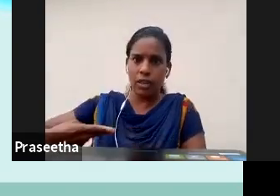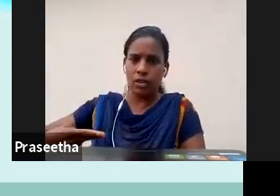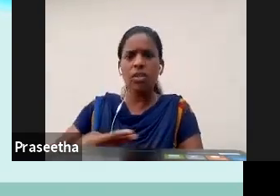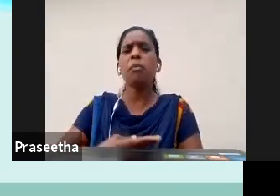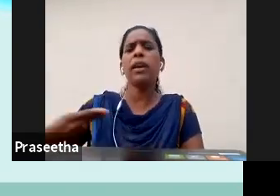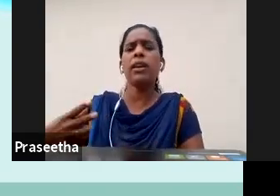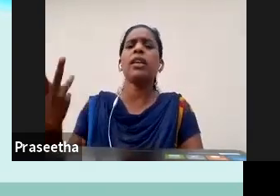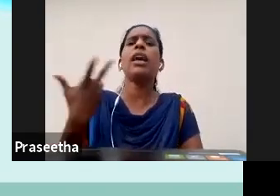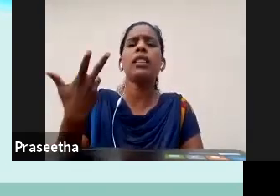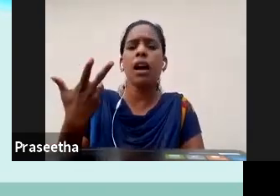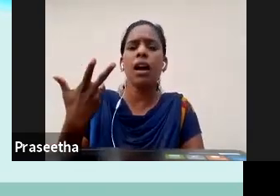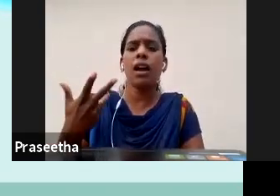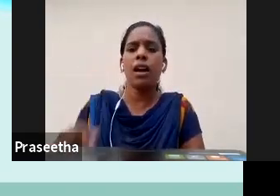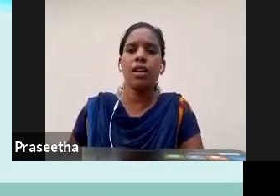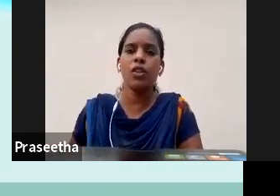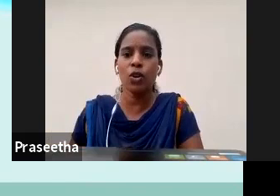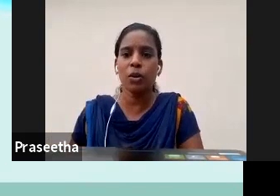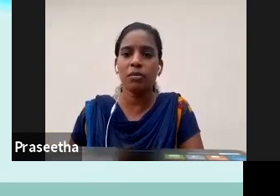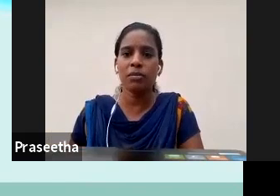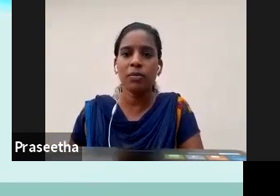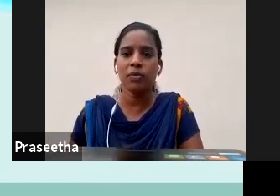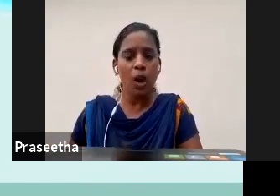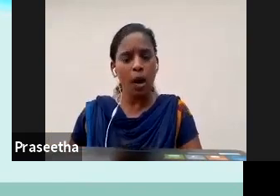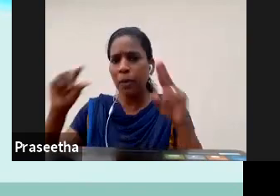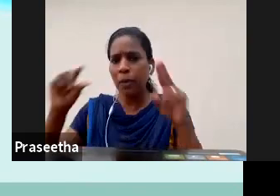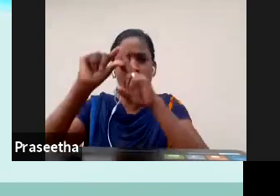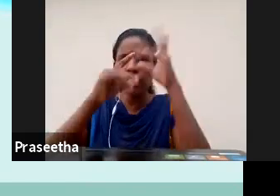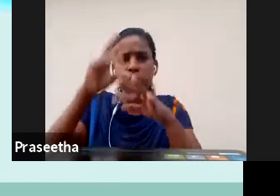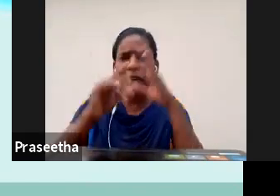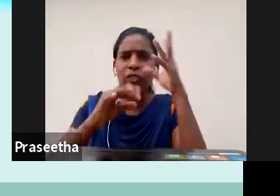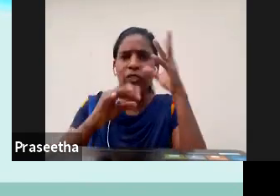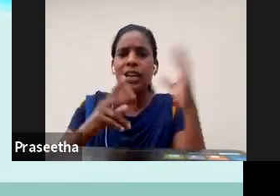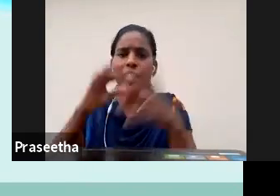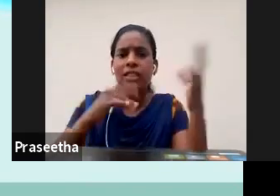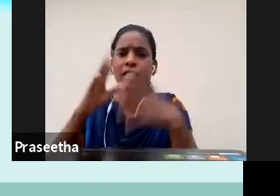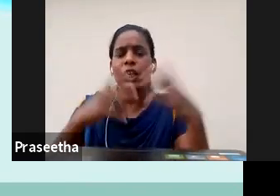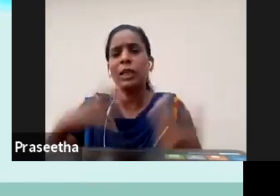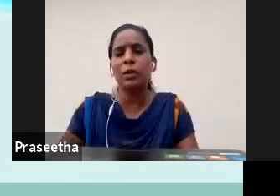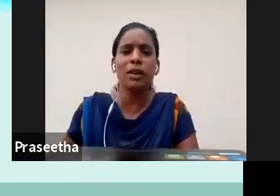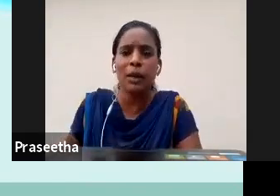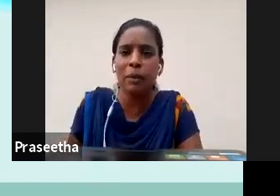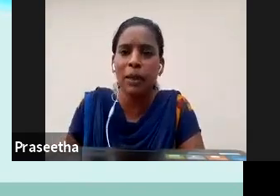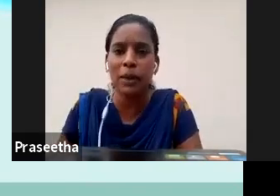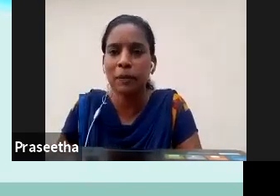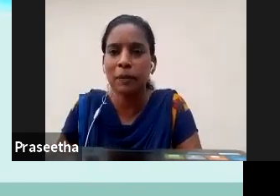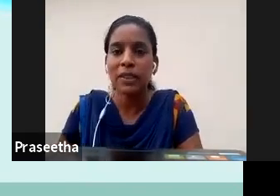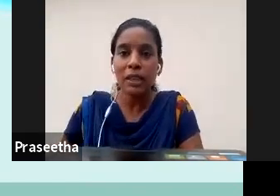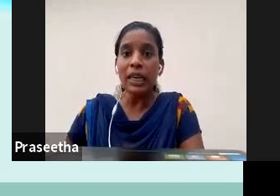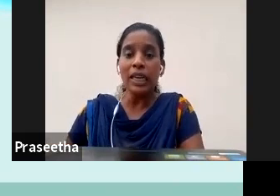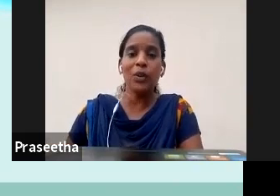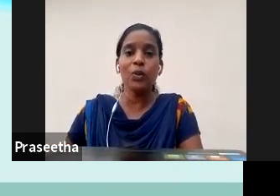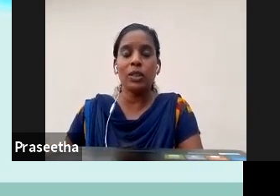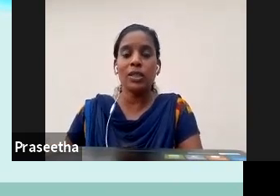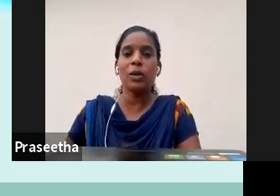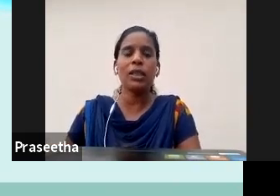പേരിൽ വെച്ചിട്ട് ഇങ്ങനെ ഒരു പേര് എന്താ എന്ന് ചോദിക്കും. അപ്പാടെ അവര് ഫിംഗർ സ്പെല്ലിംഗ് കാണിച്ചിട്ട് ചാട്ടാപ്പാട്ട അവരുടെ പേര് പറയും.